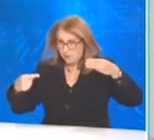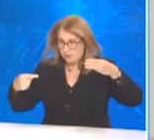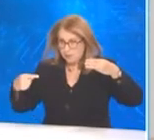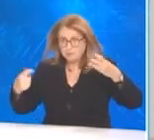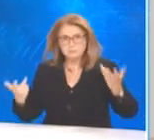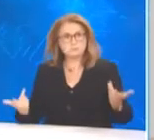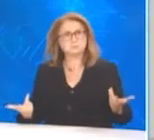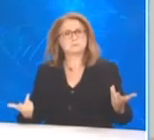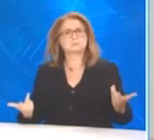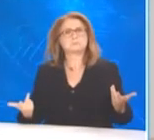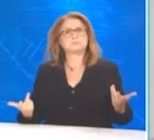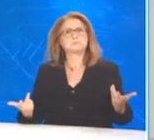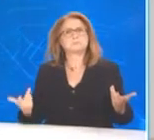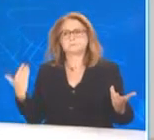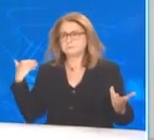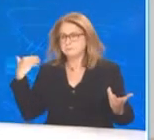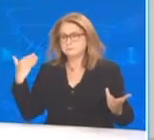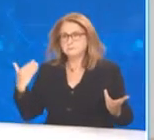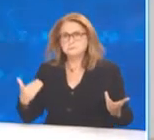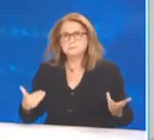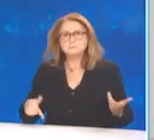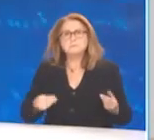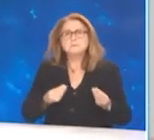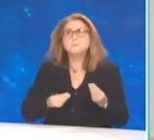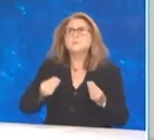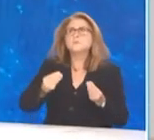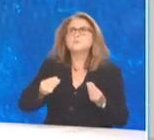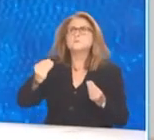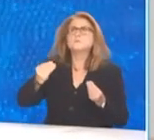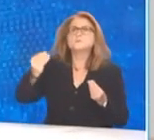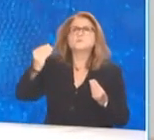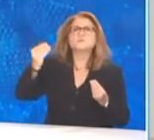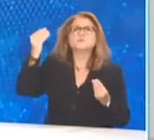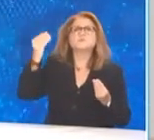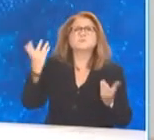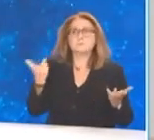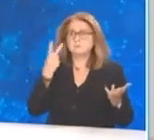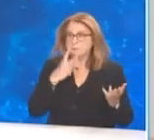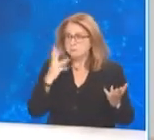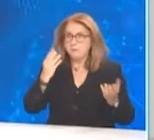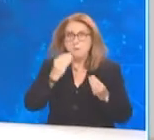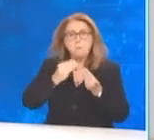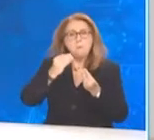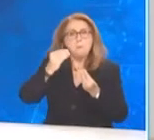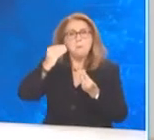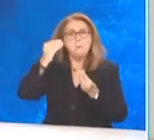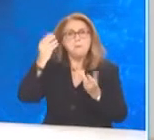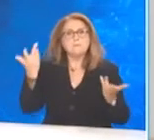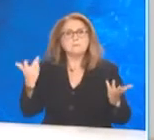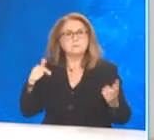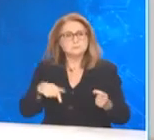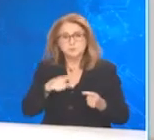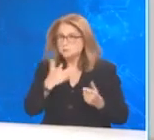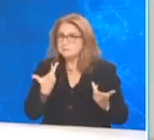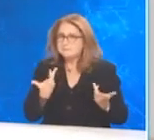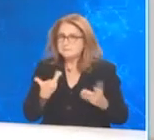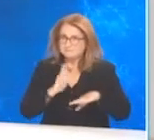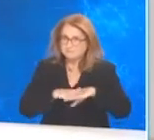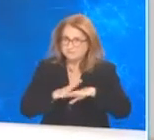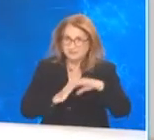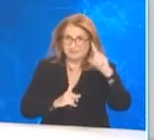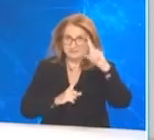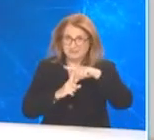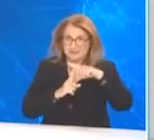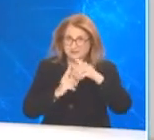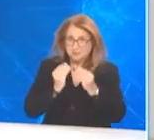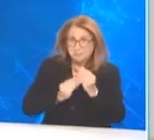αριθμό θυμάτων. Τώρα λοιπόν ακούμε μεγαλύτερο αριθμό κρούσματων. Με το δεδομένο ότι γίνονται λοιπόν περισσότερα τεστ στην μικρότερη ηλικιακή ομάδα, μπορούμε